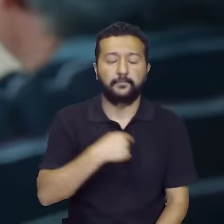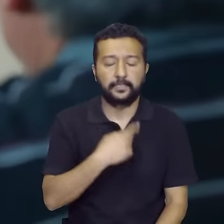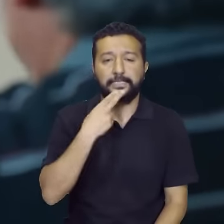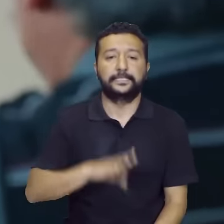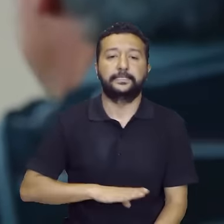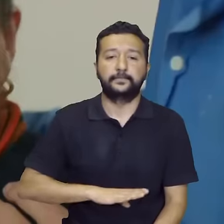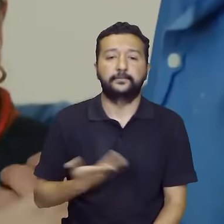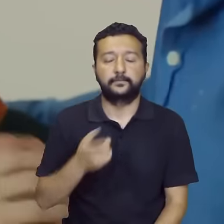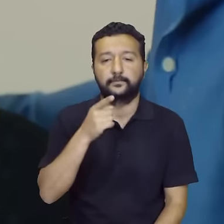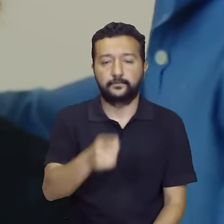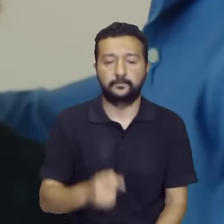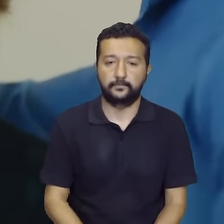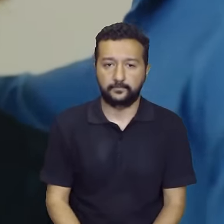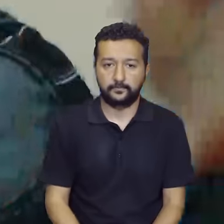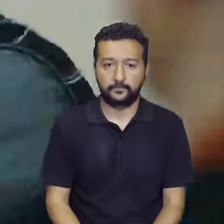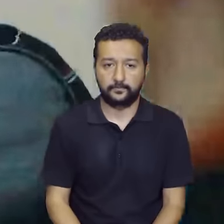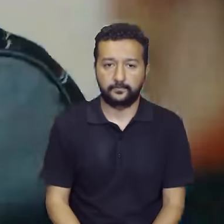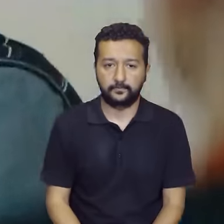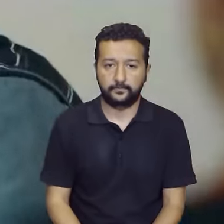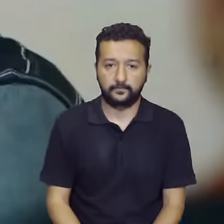benim kızımsın, yavrumsun ya.